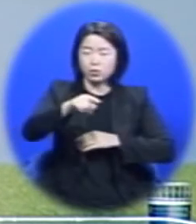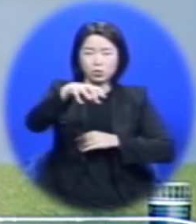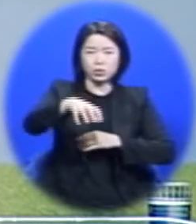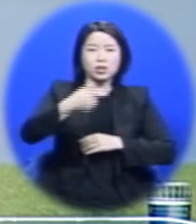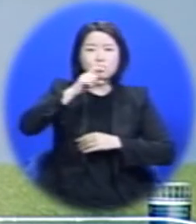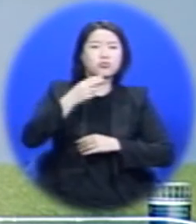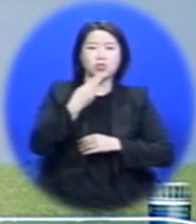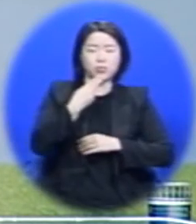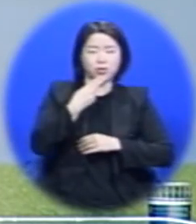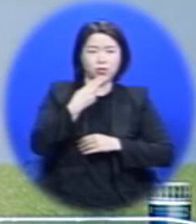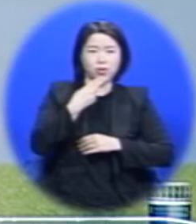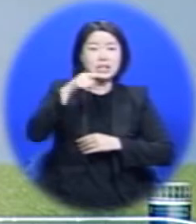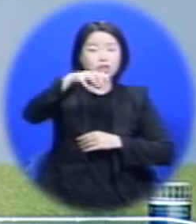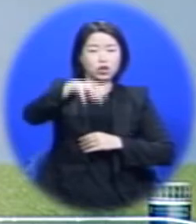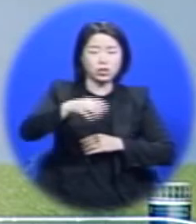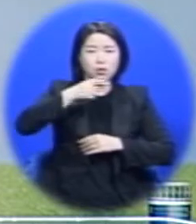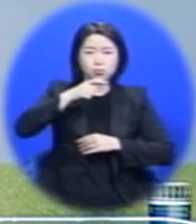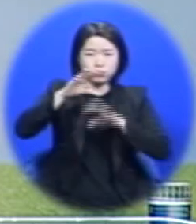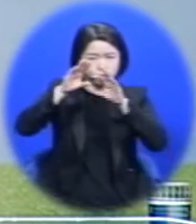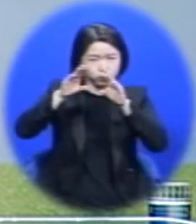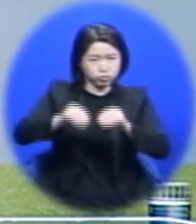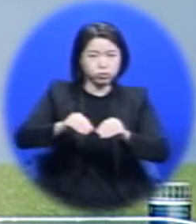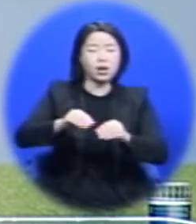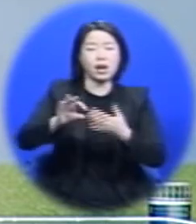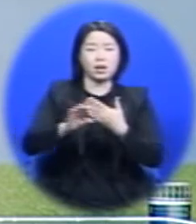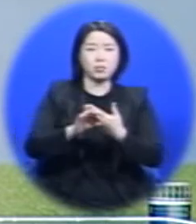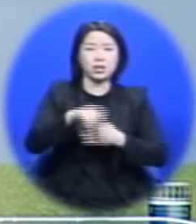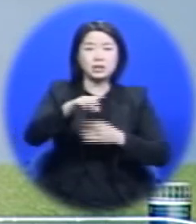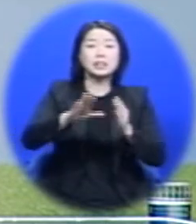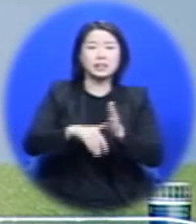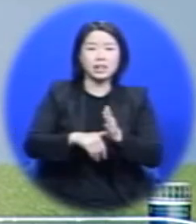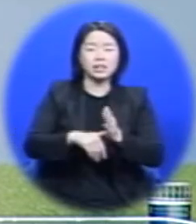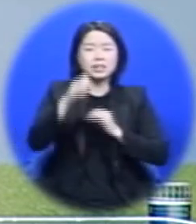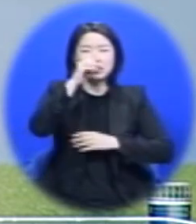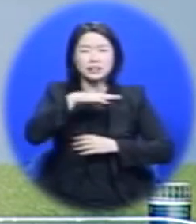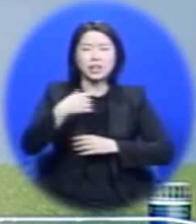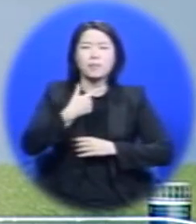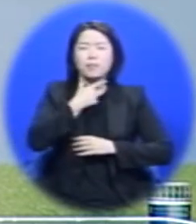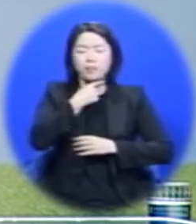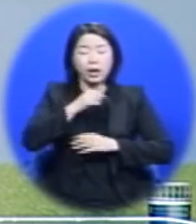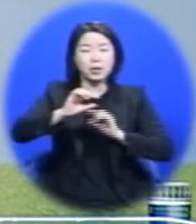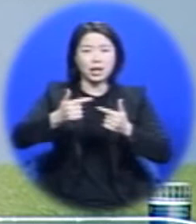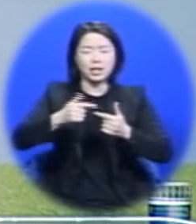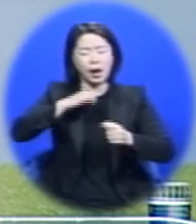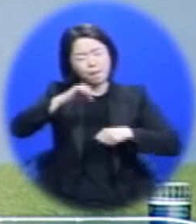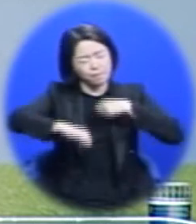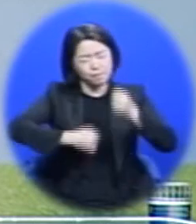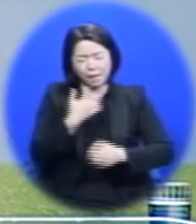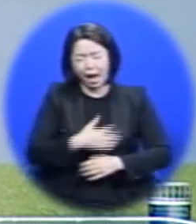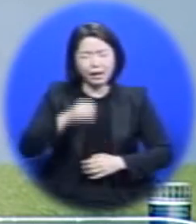없어요. 거기서 물이 떨어지면 그때는요, 그저 갈망이 아니고 발악입니다.